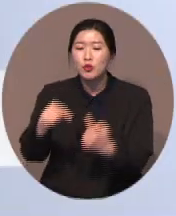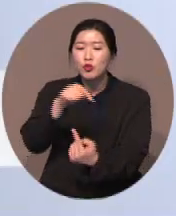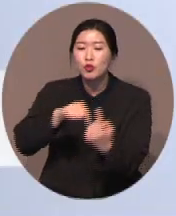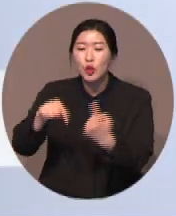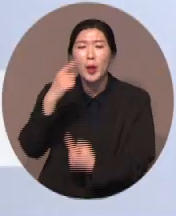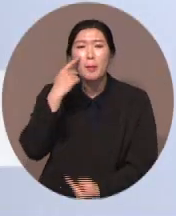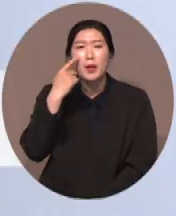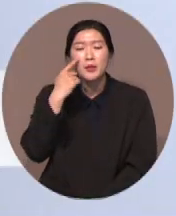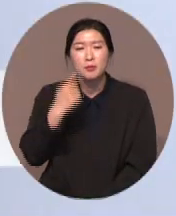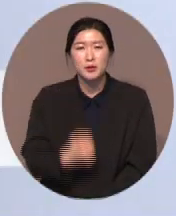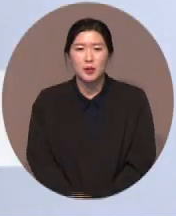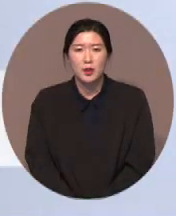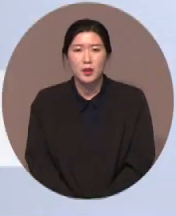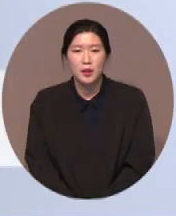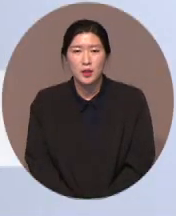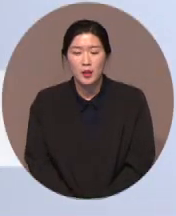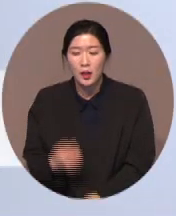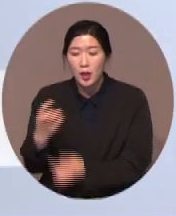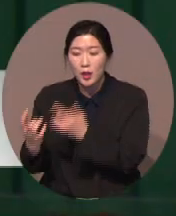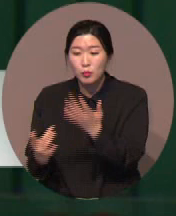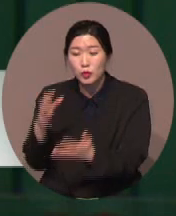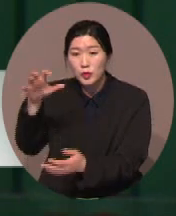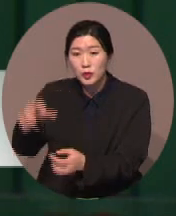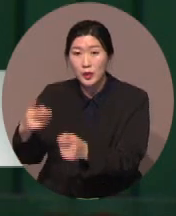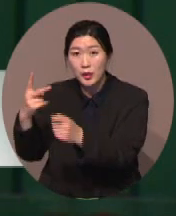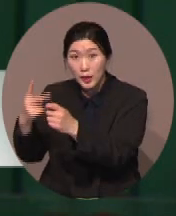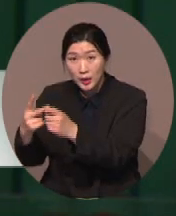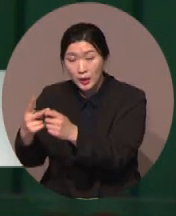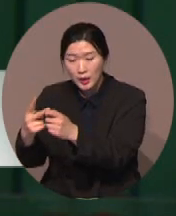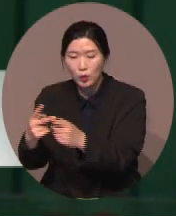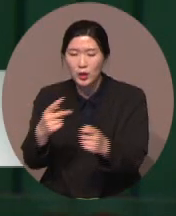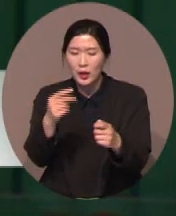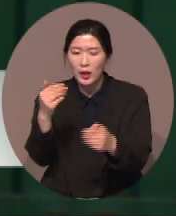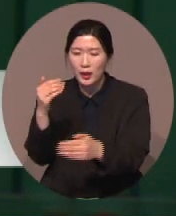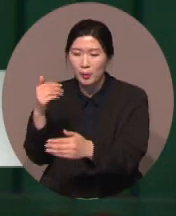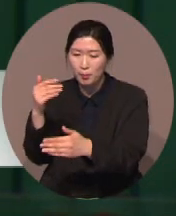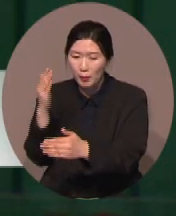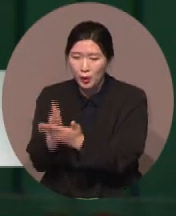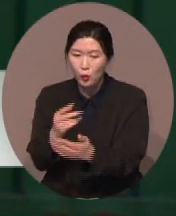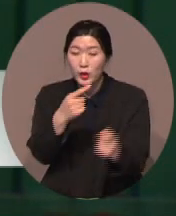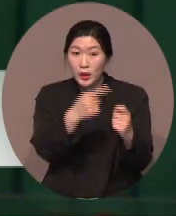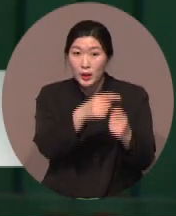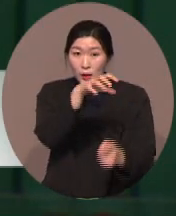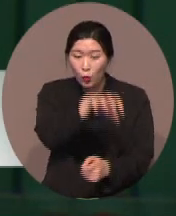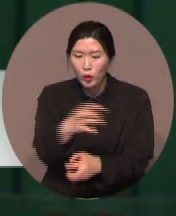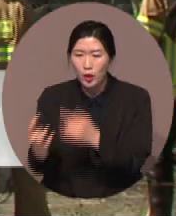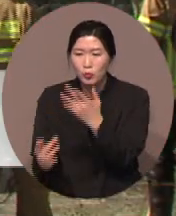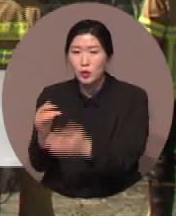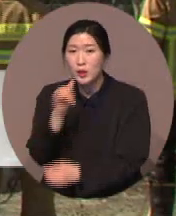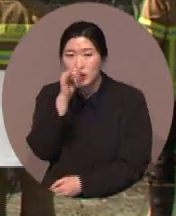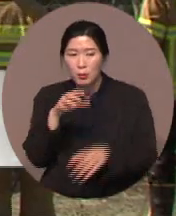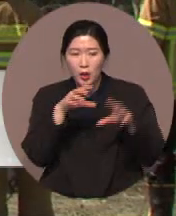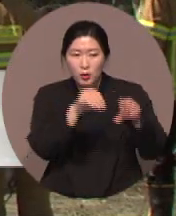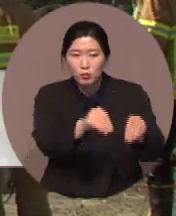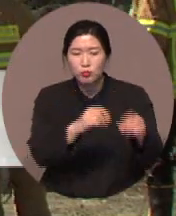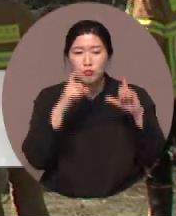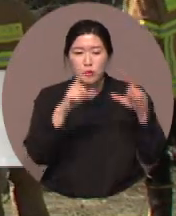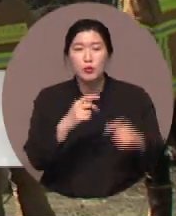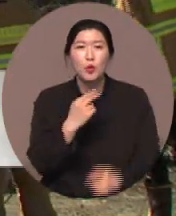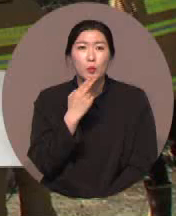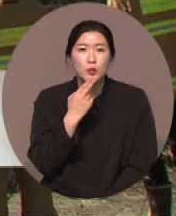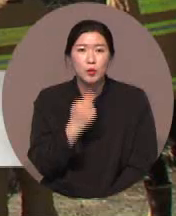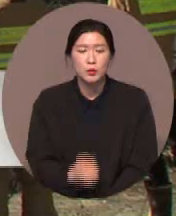진행했습니다 또 불이난 2공장이 아닌 1공장의 경우 화재 당시에도 가동중지 명령이 내려지지 않았다며